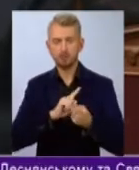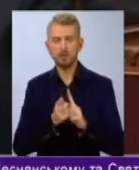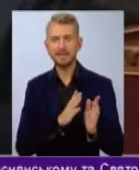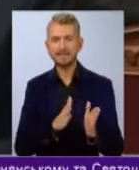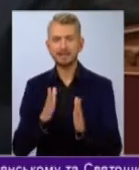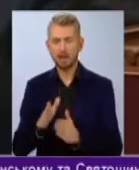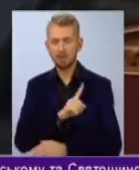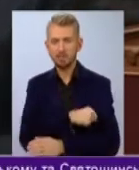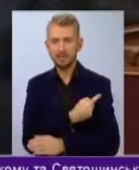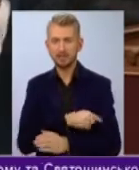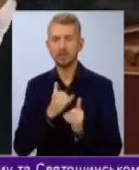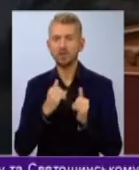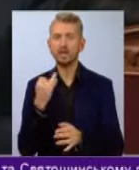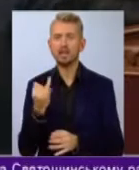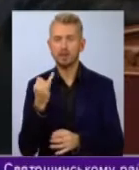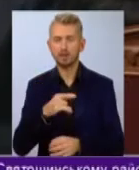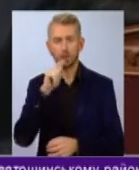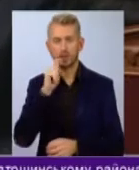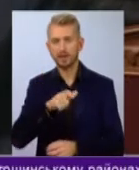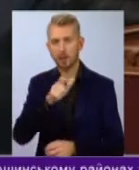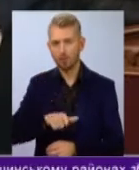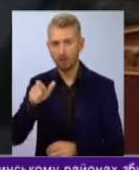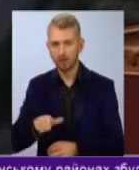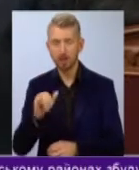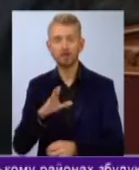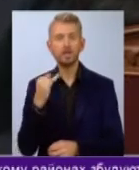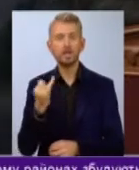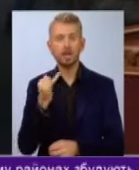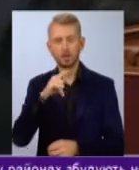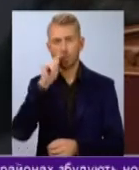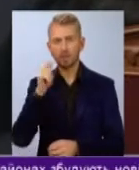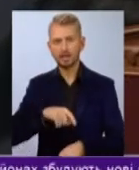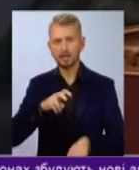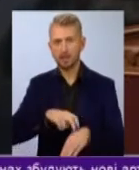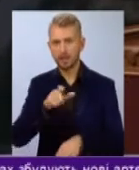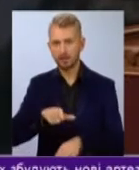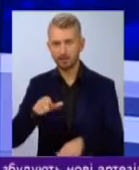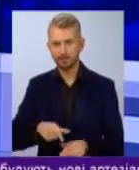системи медицини в інтересах українських громадян і в інтересах українських лікарів.